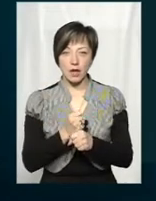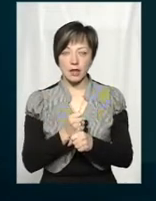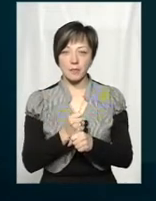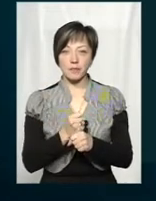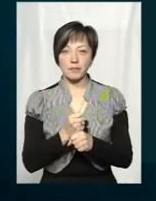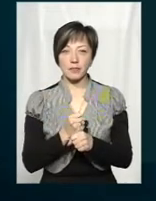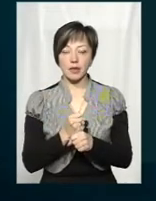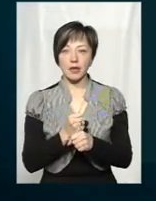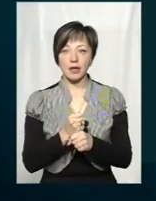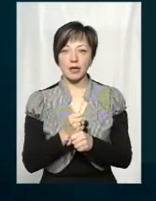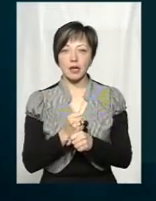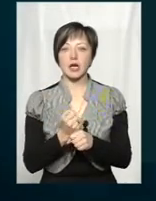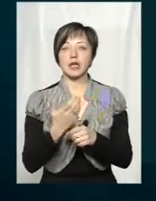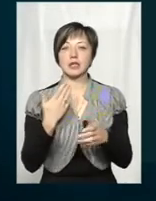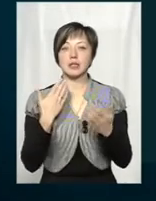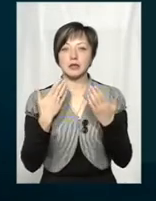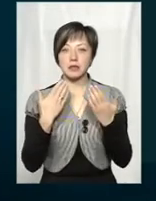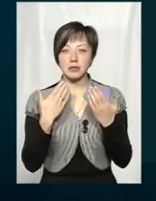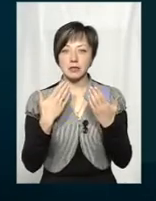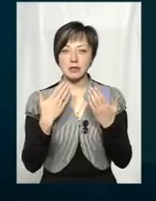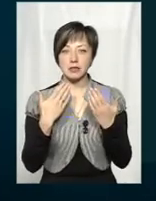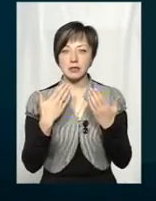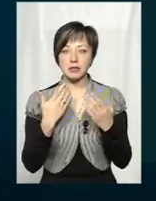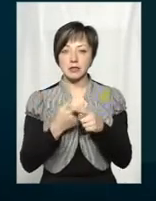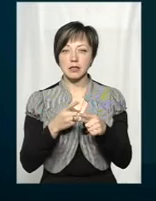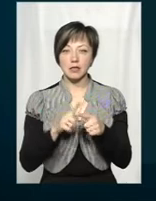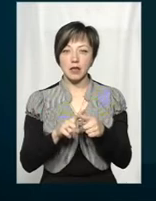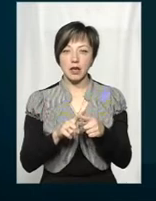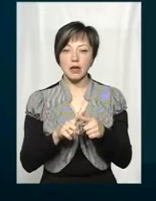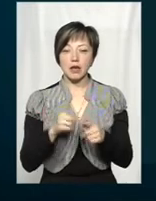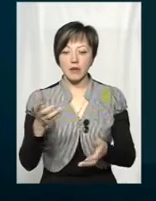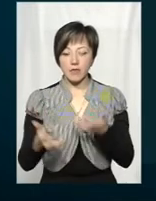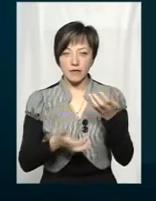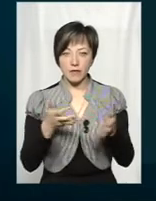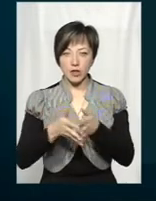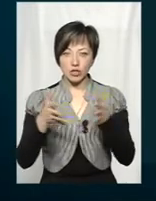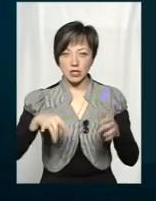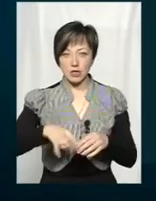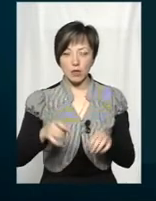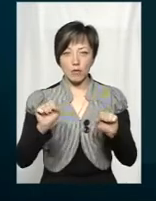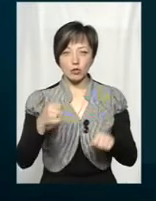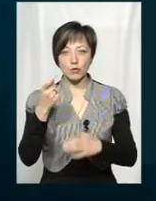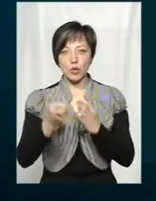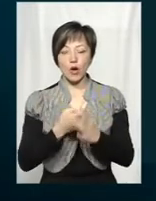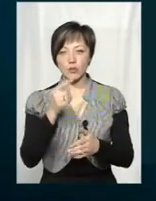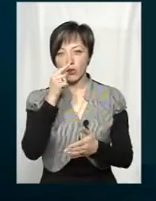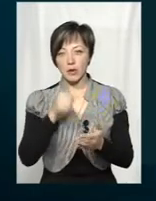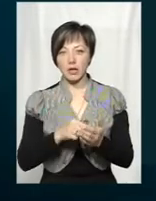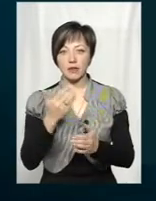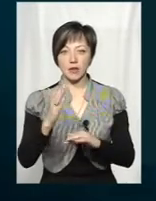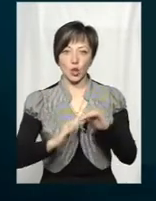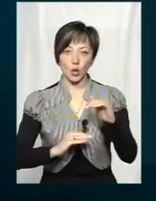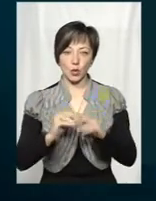перервами між нашою роботою, туди приходили грабіжники, викопували величезні ями, і ми можемо тільки здогадуватися, що попадає в їхні